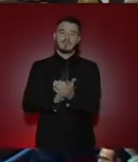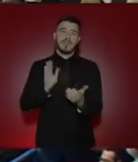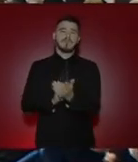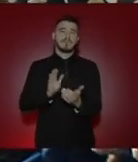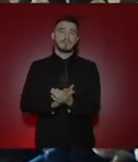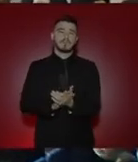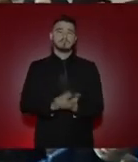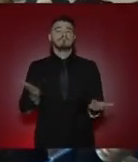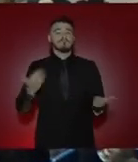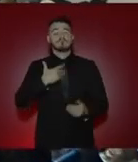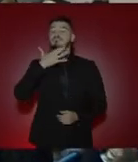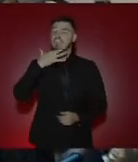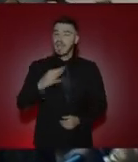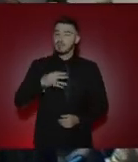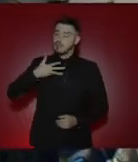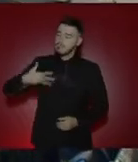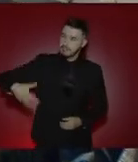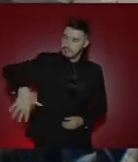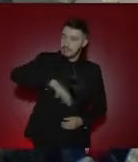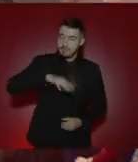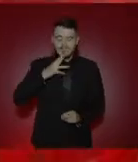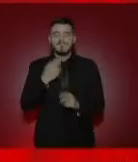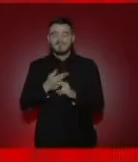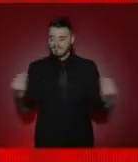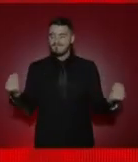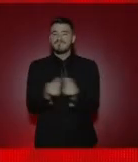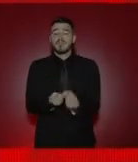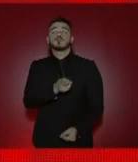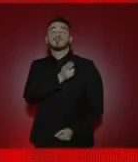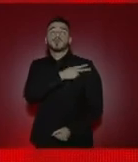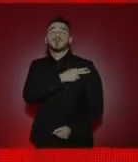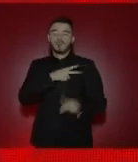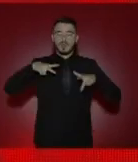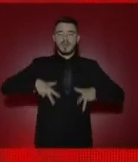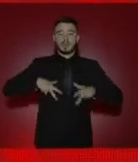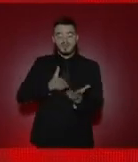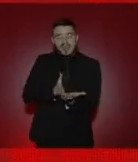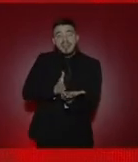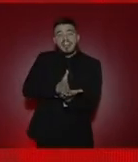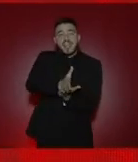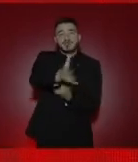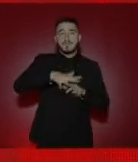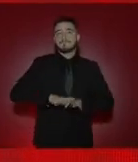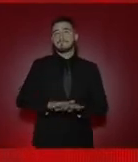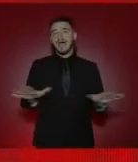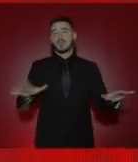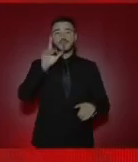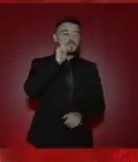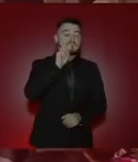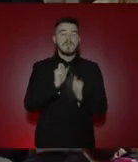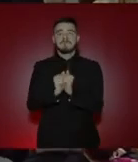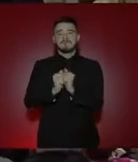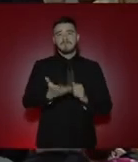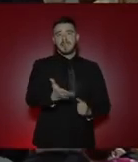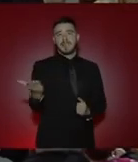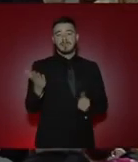Γι' αυτό αξίζουμε ένα ουσιαστικό κράτος δικαίου. Αξίζουμε δικαιοσύνη παντού, φίλες και φίλοι, σύντροφες και συντρόφισσες. Και